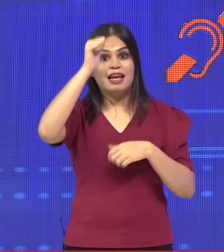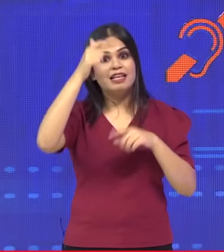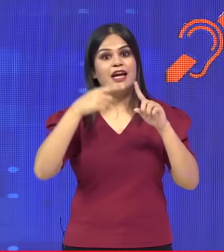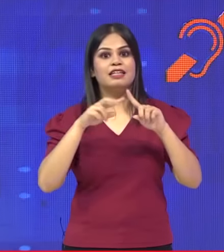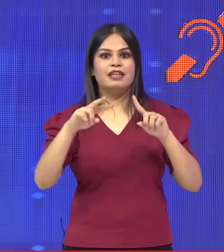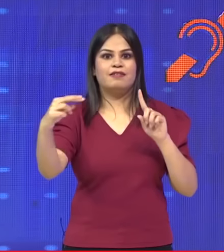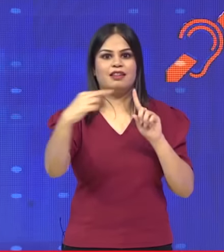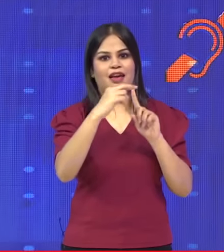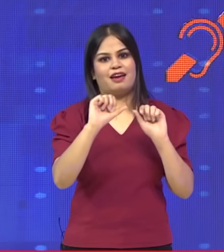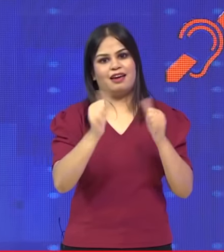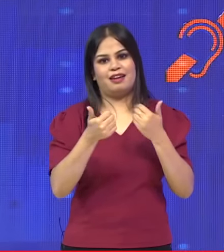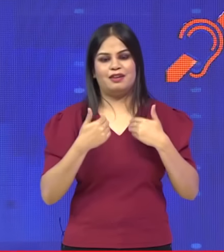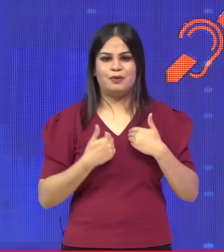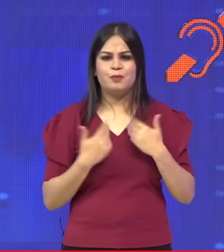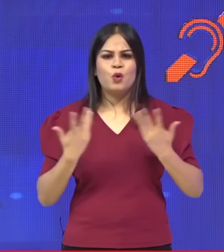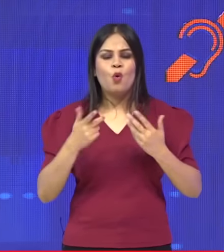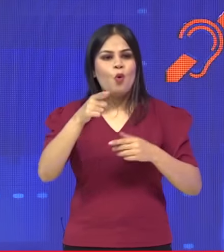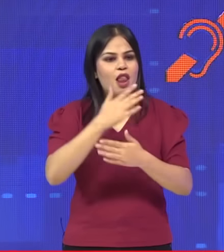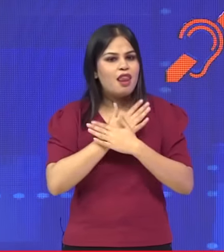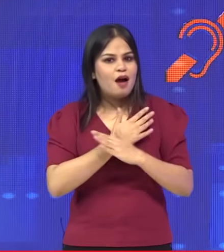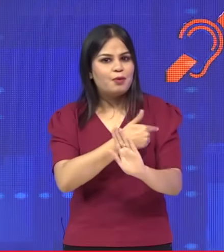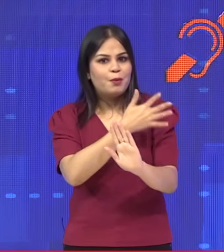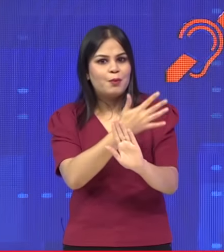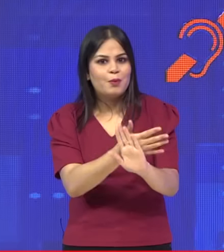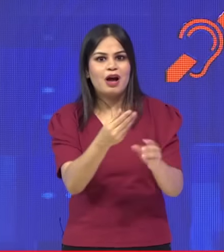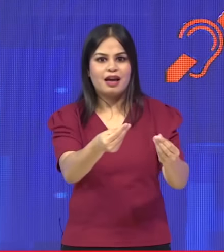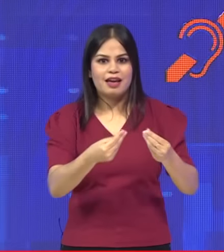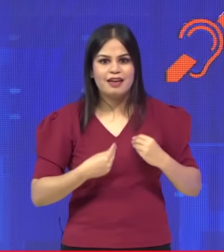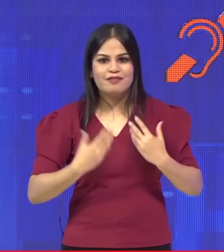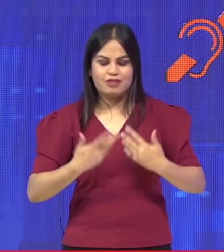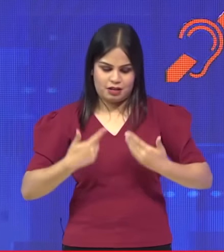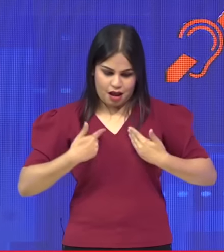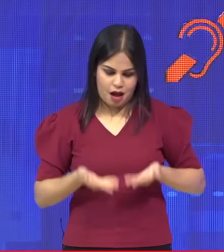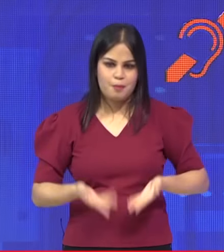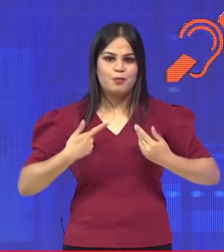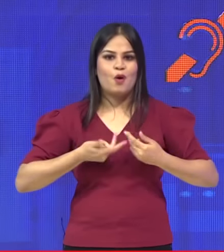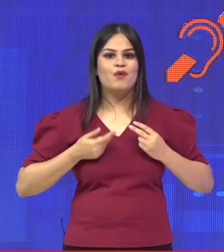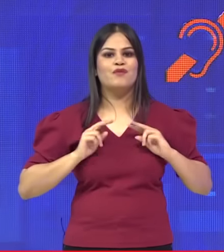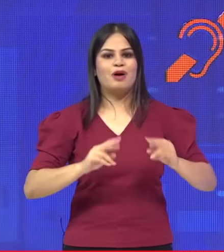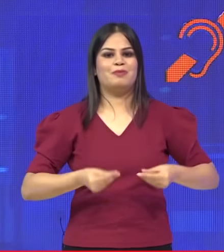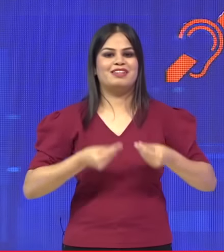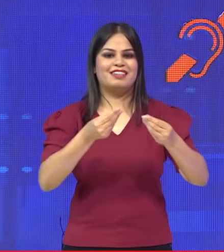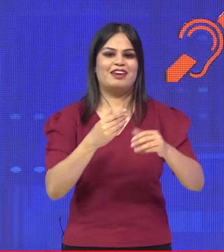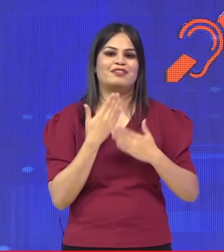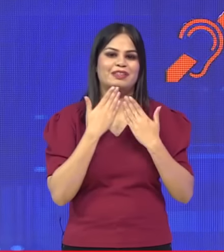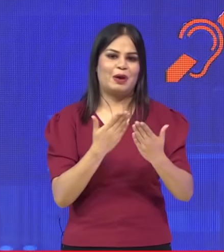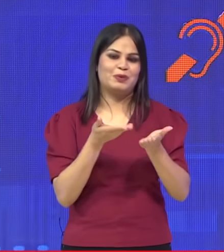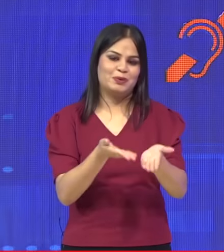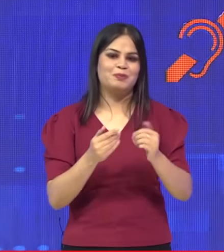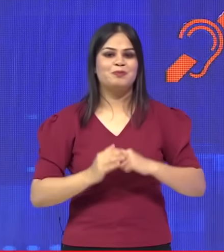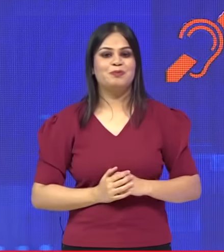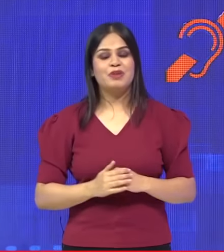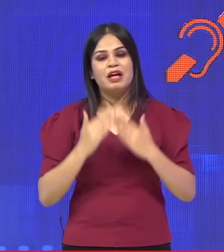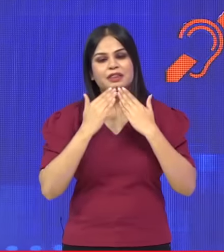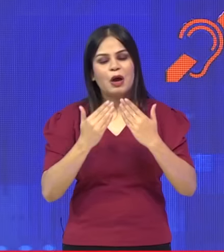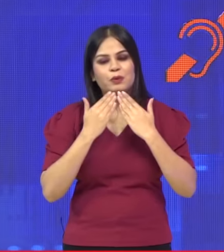मुझे लगता है की हमारा जो आपने प्यार दिया है उसका हम यह री चुका रहे हैं तो बहुत-बहुत शुक्रिया आपका थैंक यू वेरी